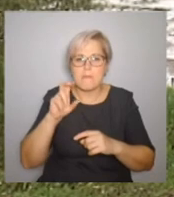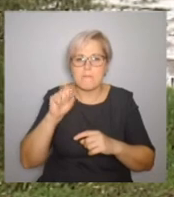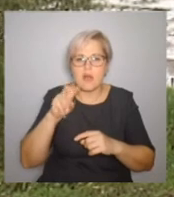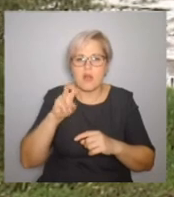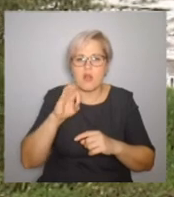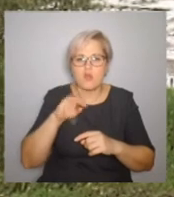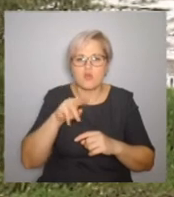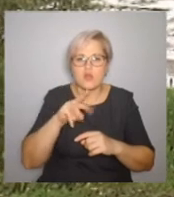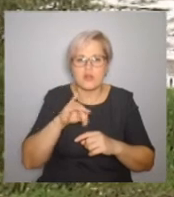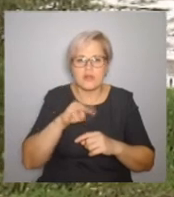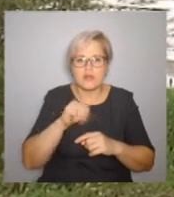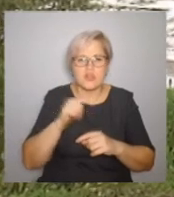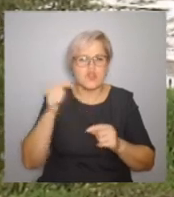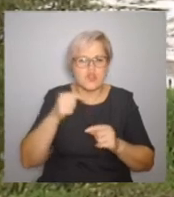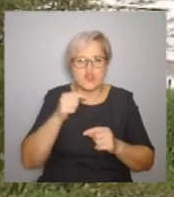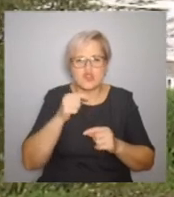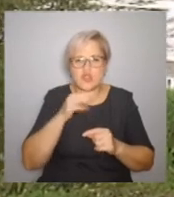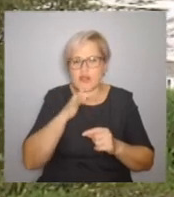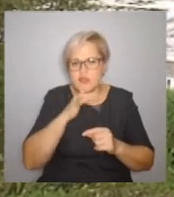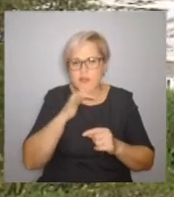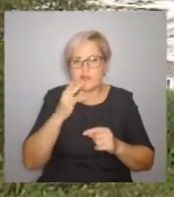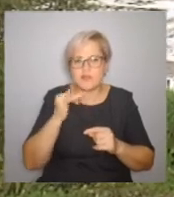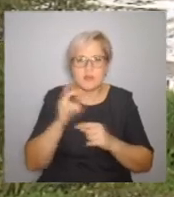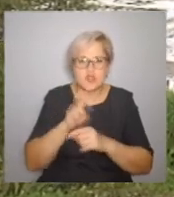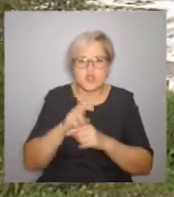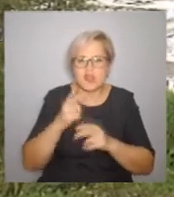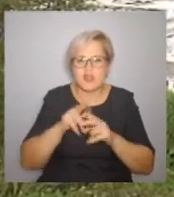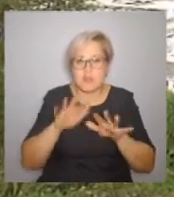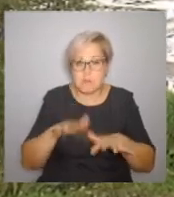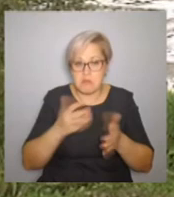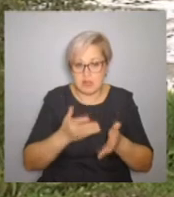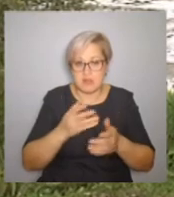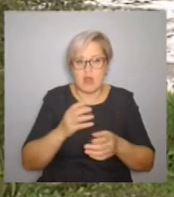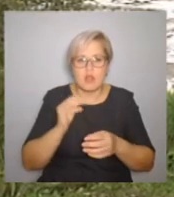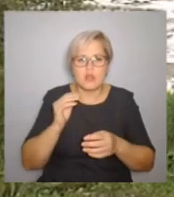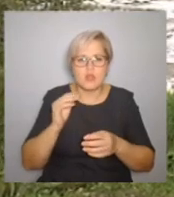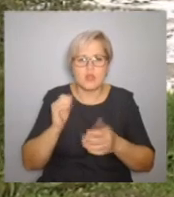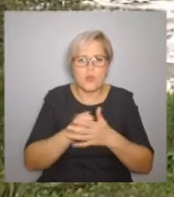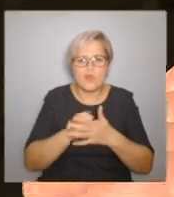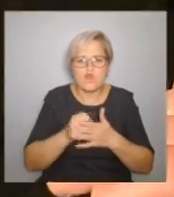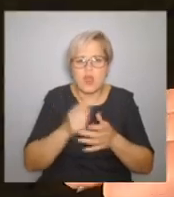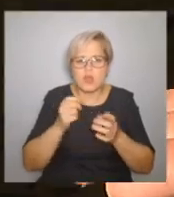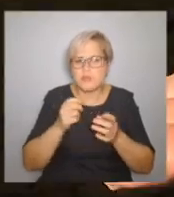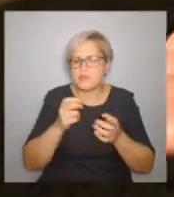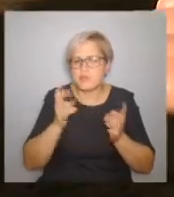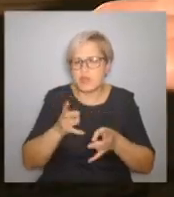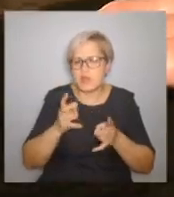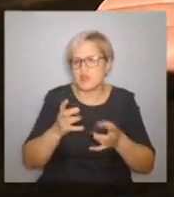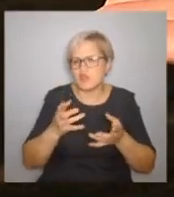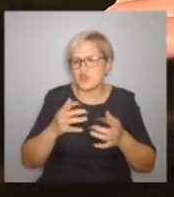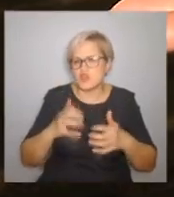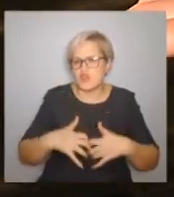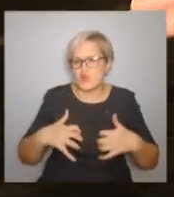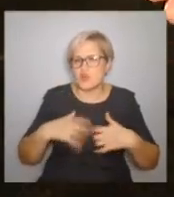трясине. По всему руслу реки можно обнаружить частицы каменных орудий первых поселенцев нашего округа. Этот камень мог случайно попасть сейчас на